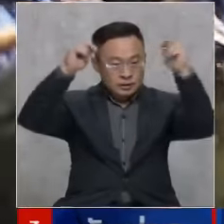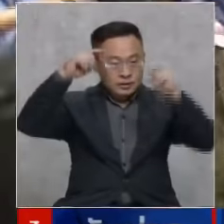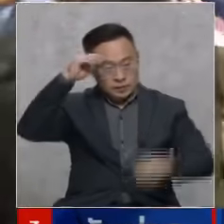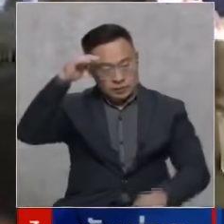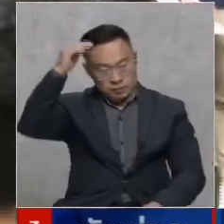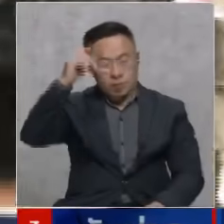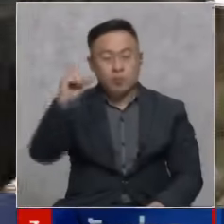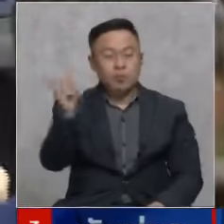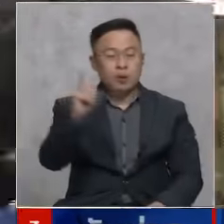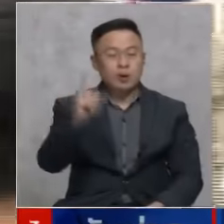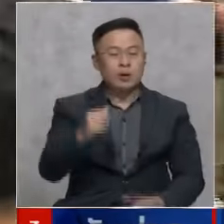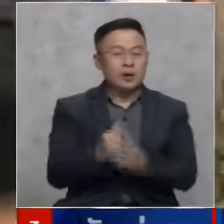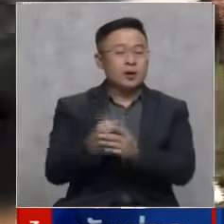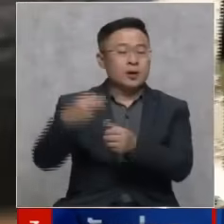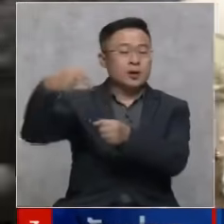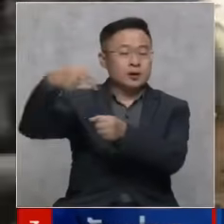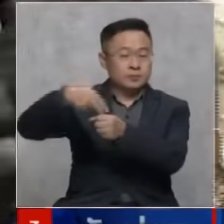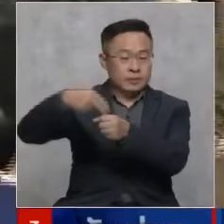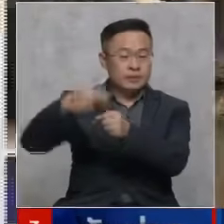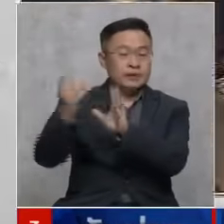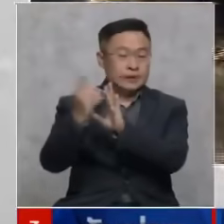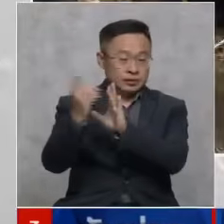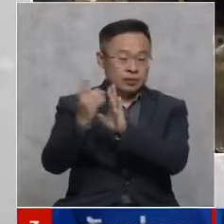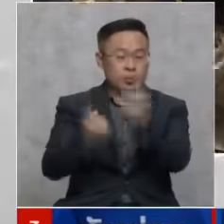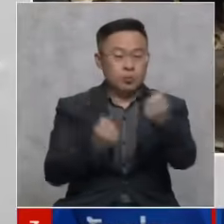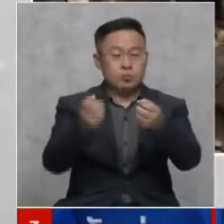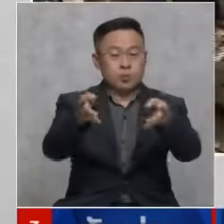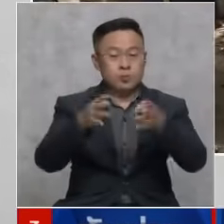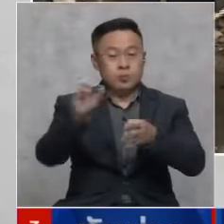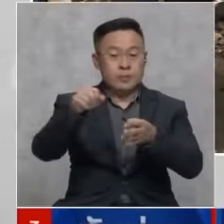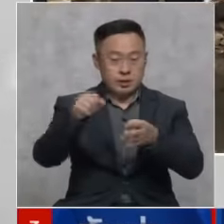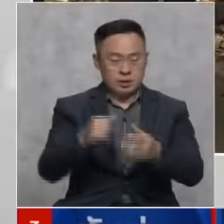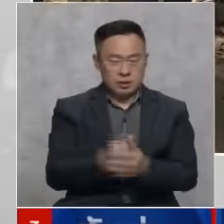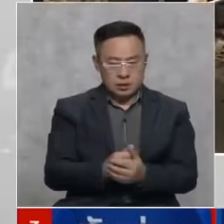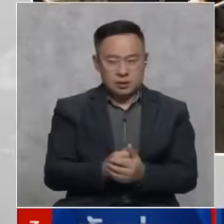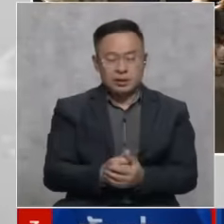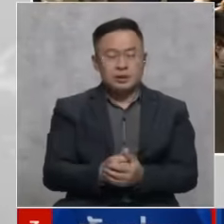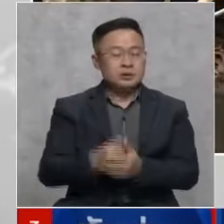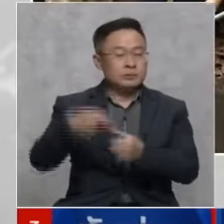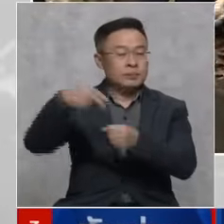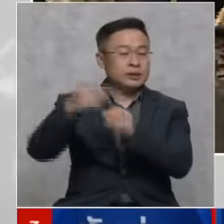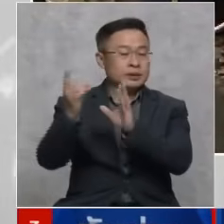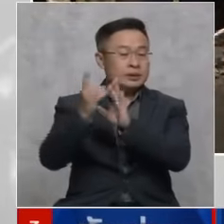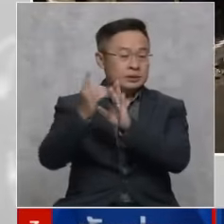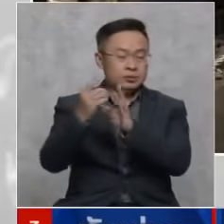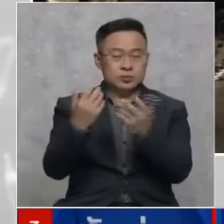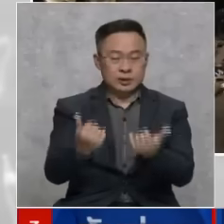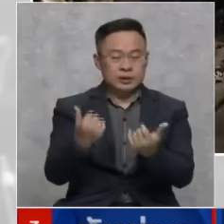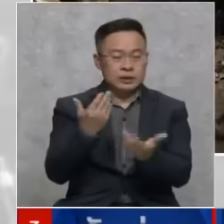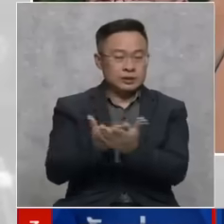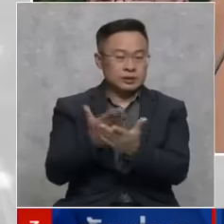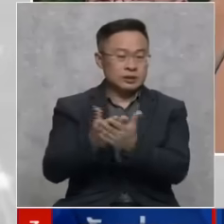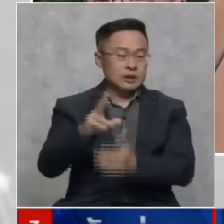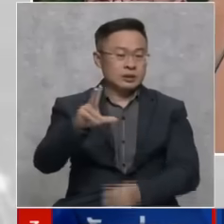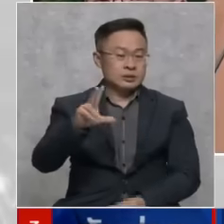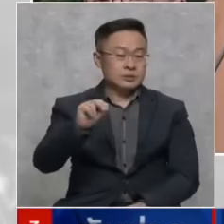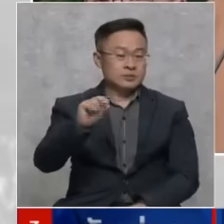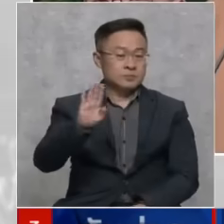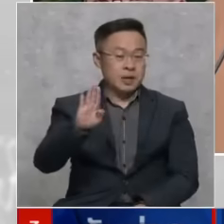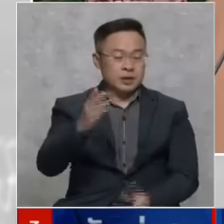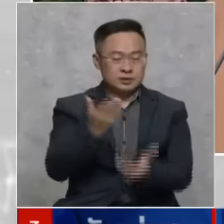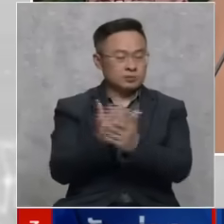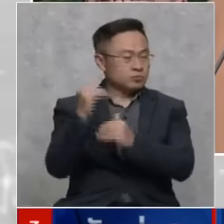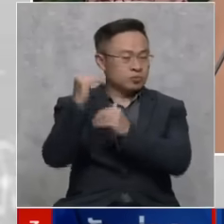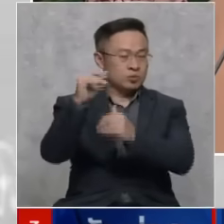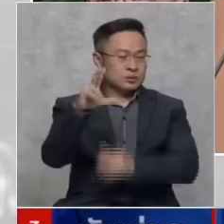ที่เขาใช้รถทั่วไปบอกอยากจะลดด้วยเหลือเกินดีเซลนี่นายกบอกว่าไม่เกิน30บาทต่อลิตรใช่ไหม คือตอนนี้เนี่ยเบนซินเนี่ยอย่างกรณีของ